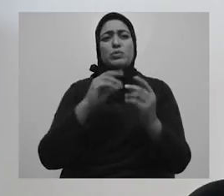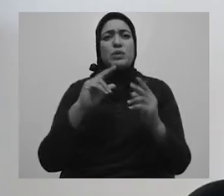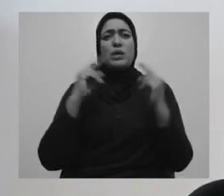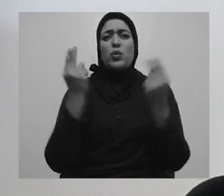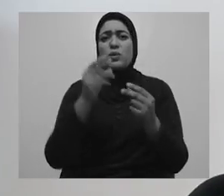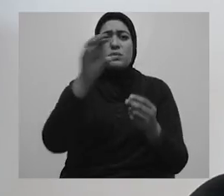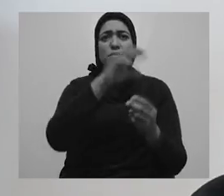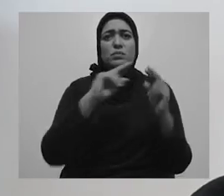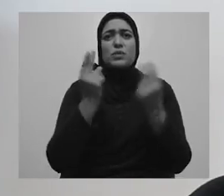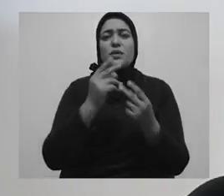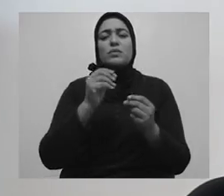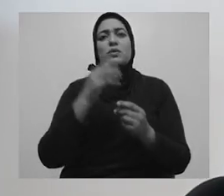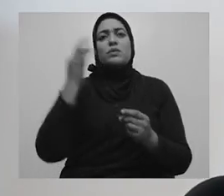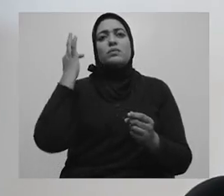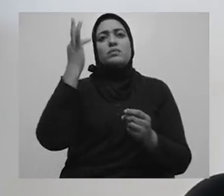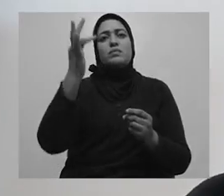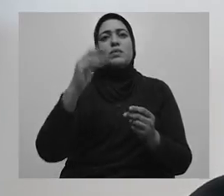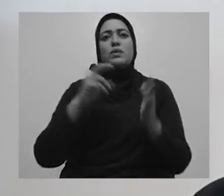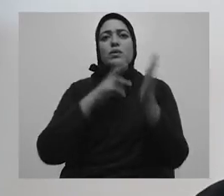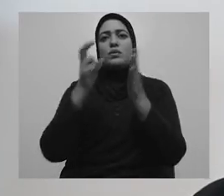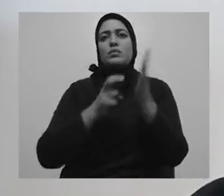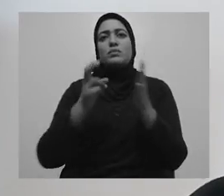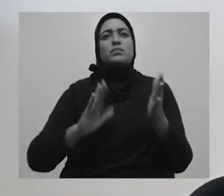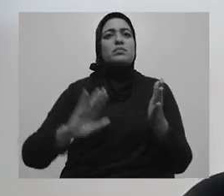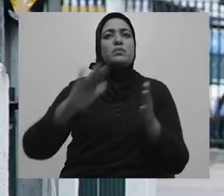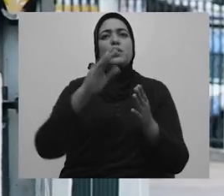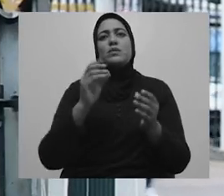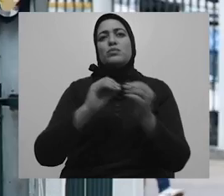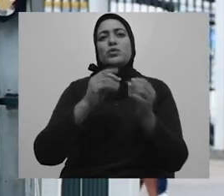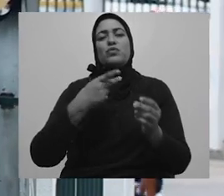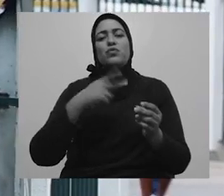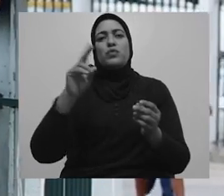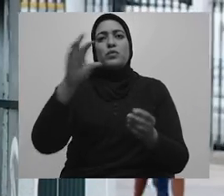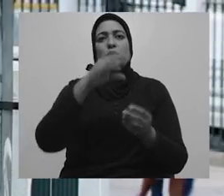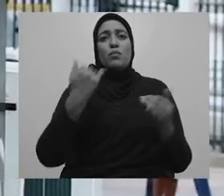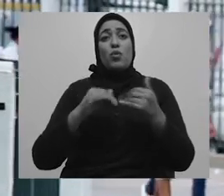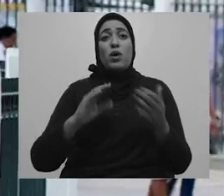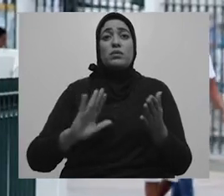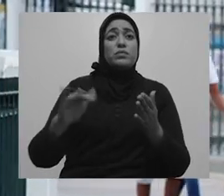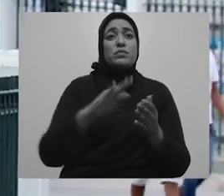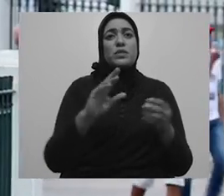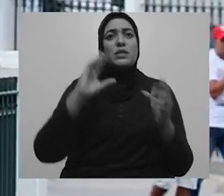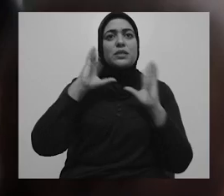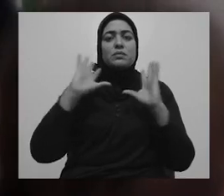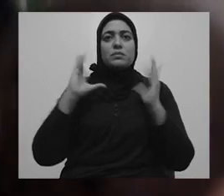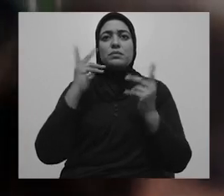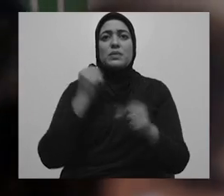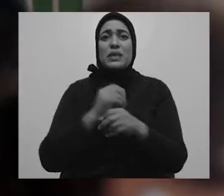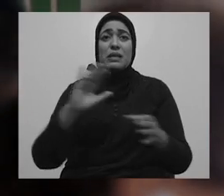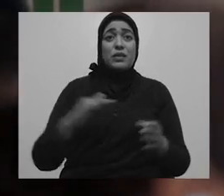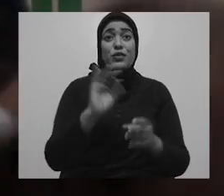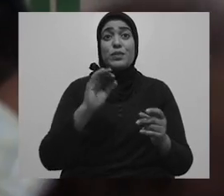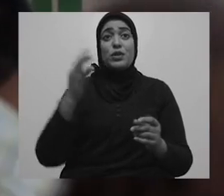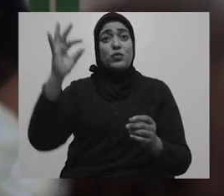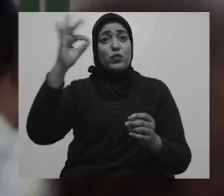هي الترونسبور. هذيك الحاجه اللي خلتنا نجيو مؤخر، وهذيك الحاجه اللي تعبتنا. هكاك جات الفكره نتاع الترونسبور، قمنا بكتابه